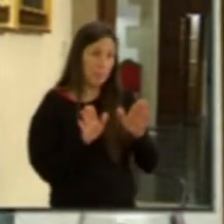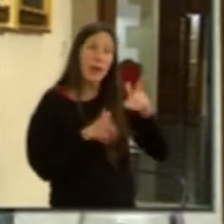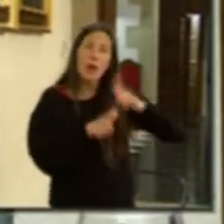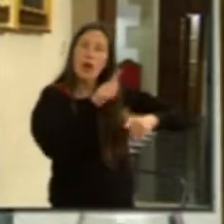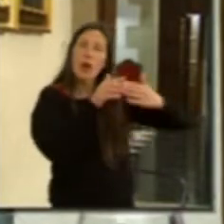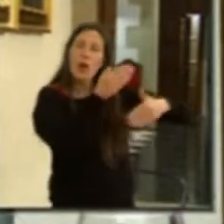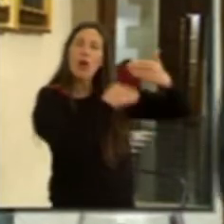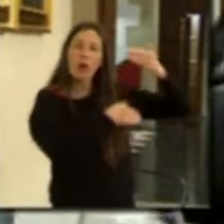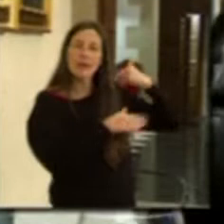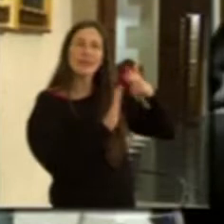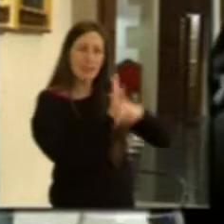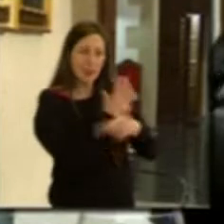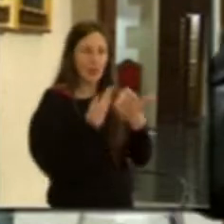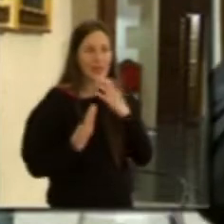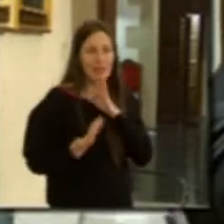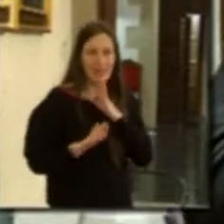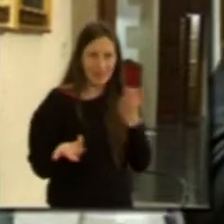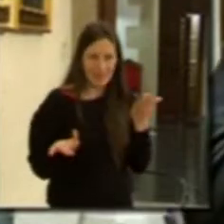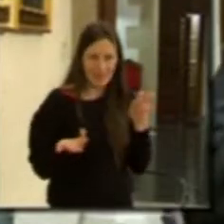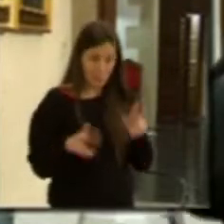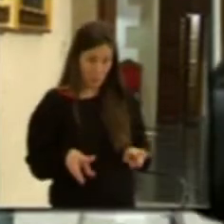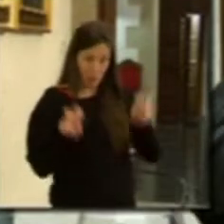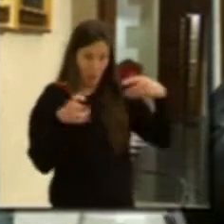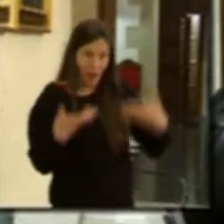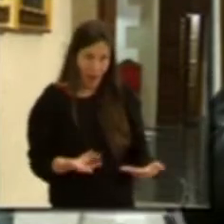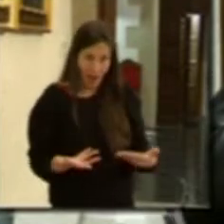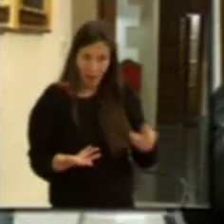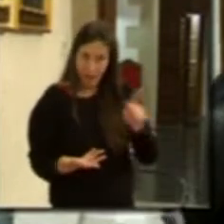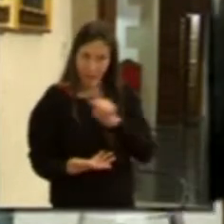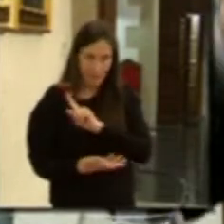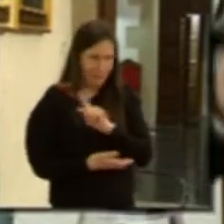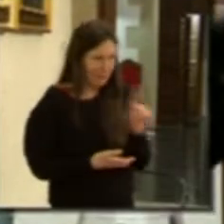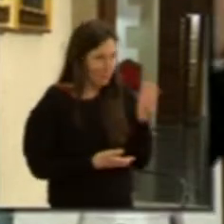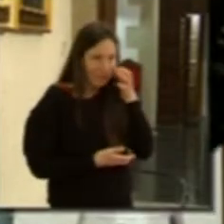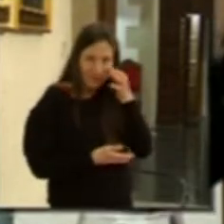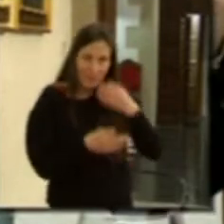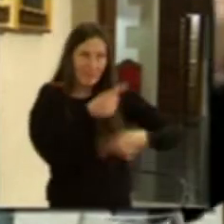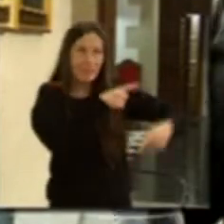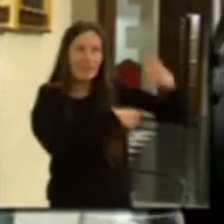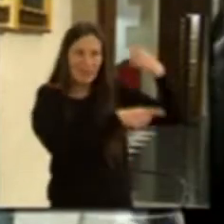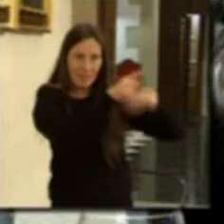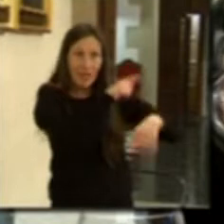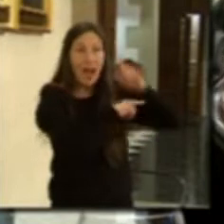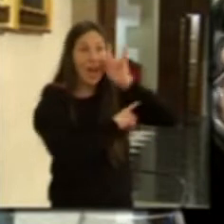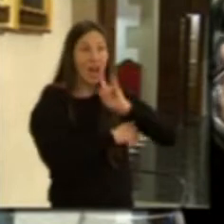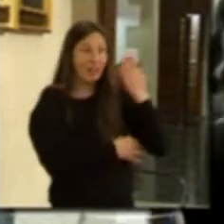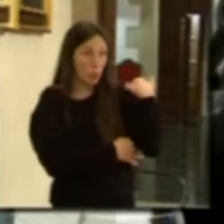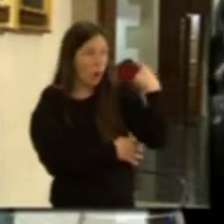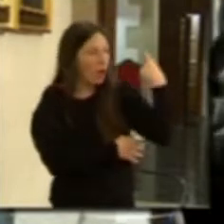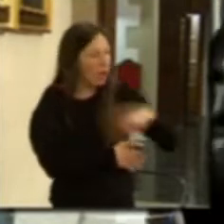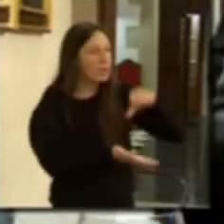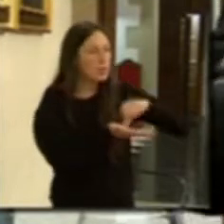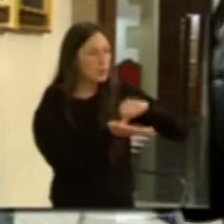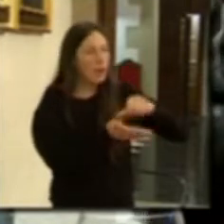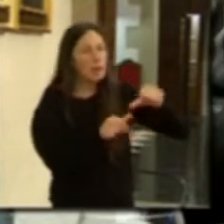algú podria pensar, és un fenomen nou, això de les ciutats. No és cert. Les primeres civilitzacions antigues ja tenien ciutats. I per